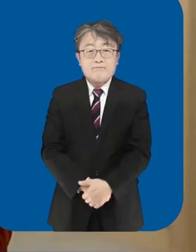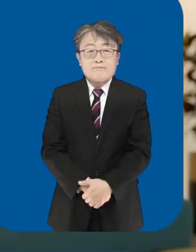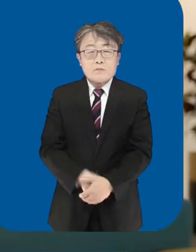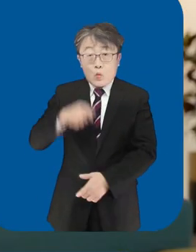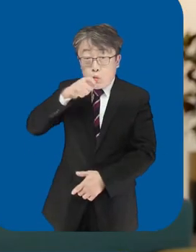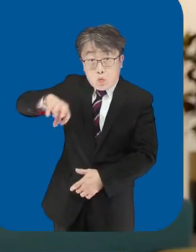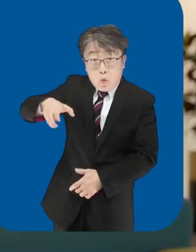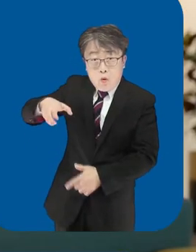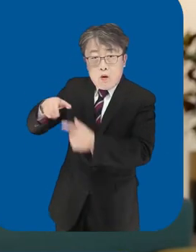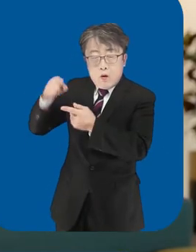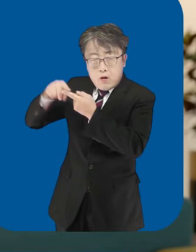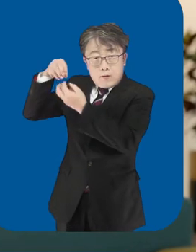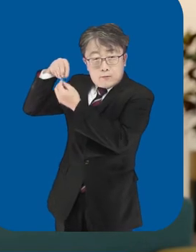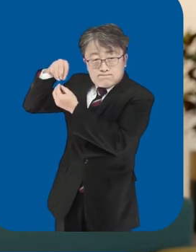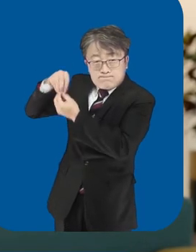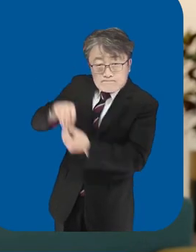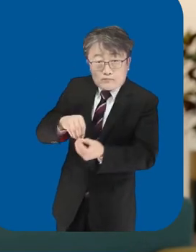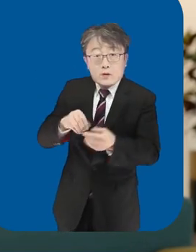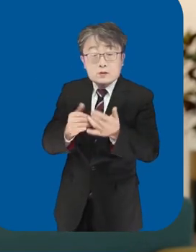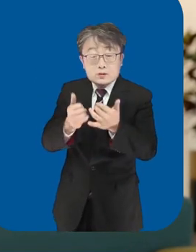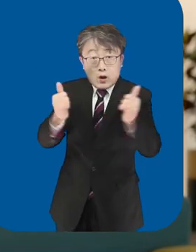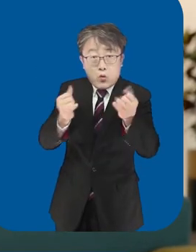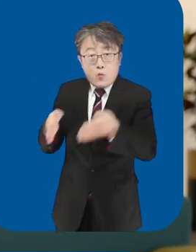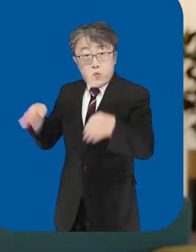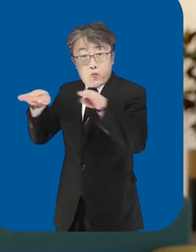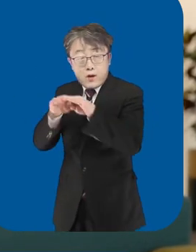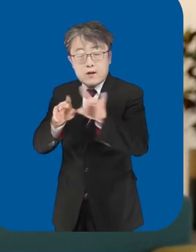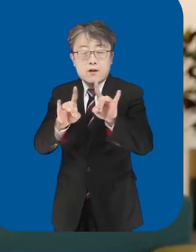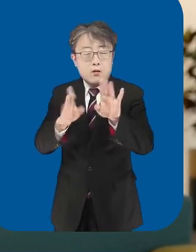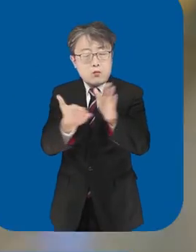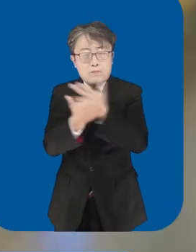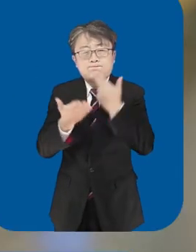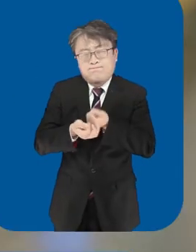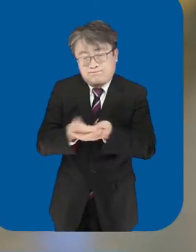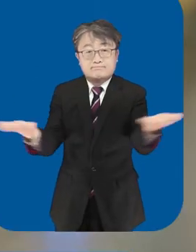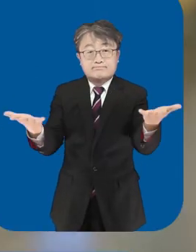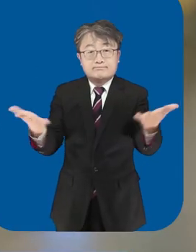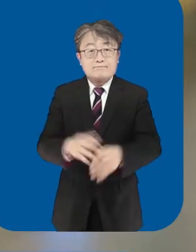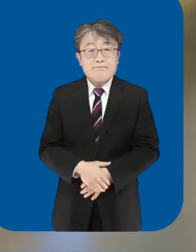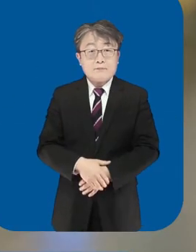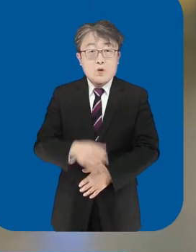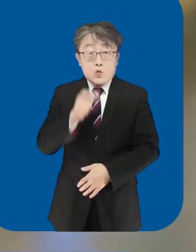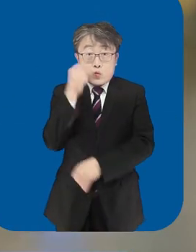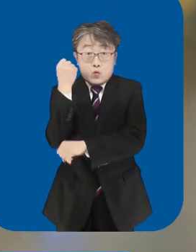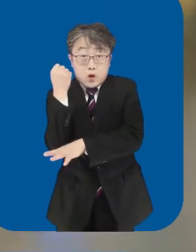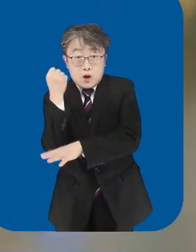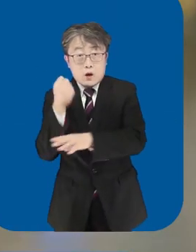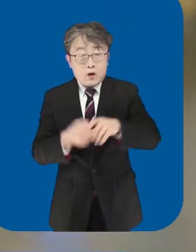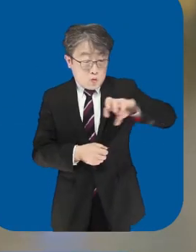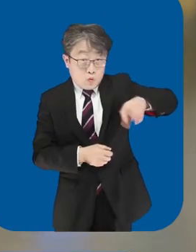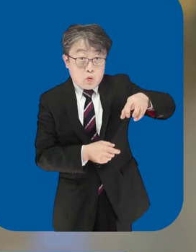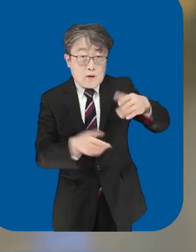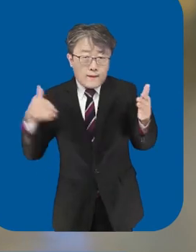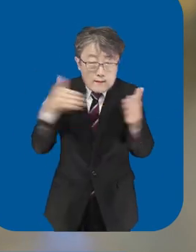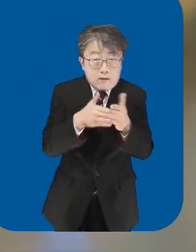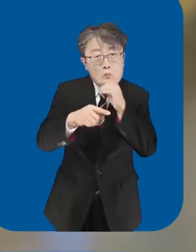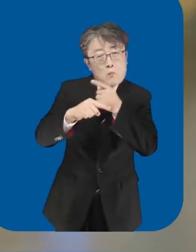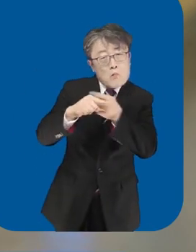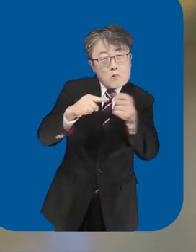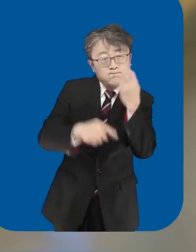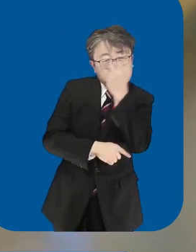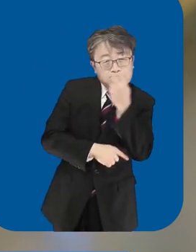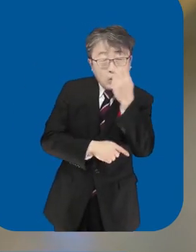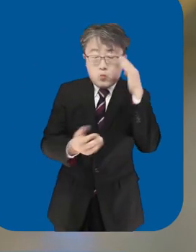좋았습니다. 이제 수돗물을 보존하는 데는 민과 관이 따로 없습니다. 원수에서 수도꼭지까지 평가하고